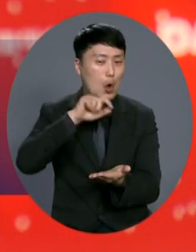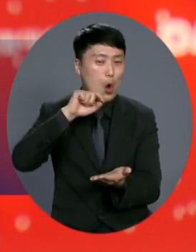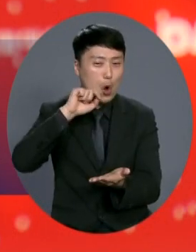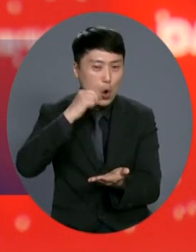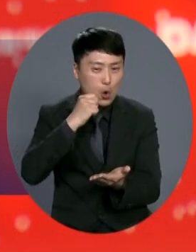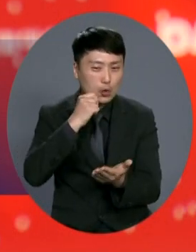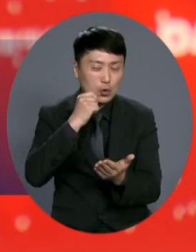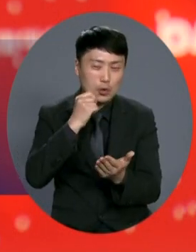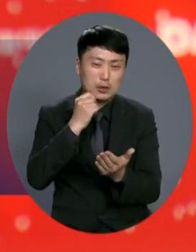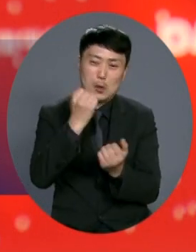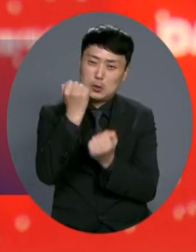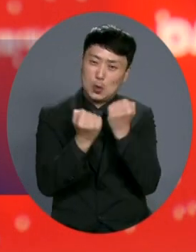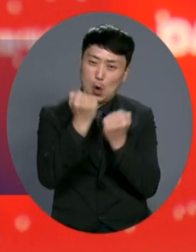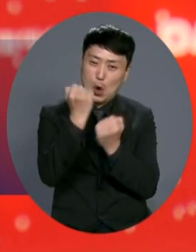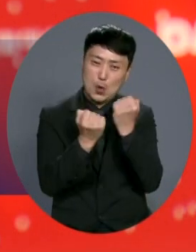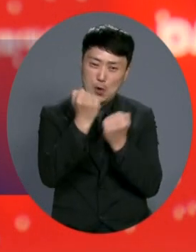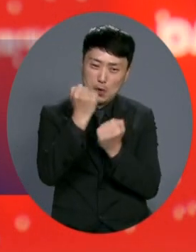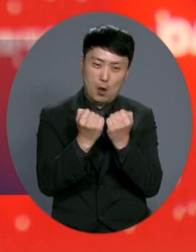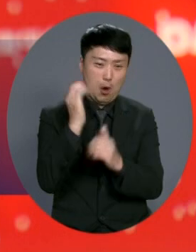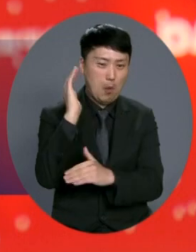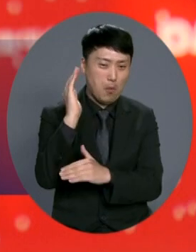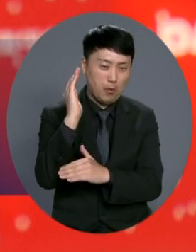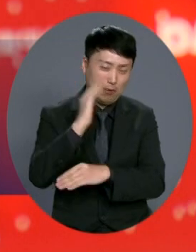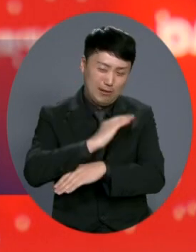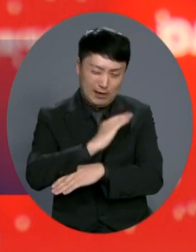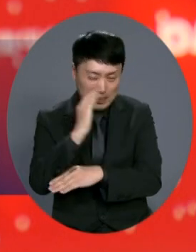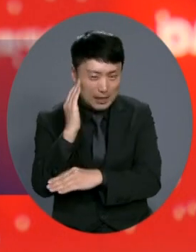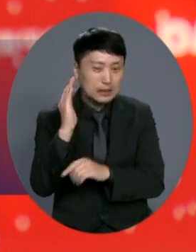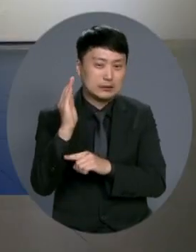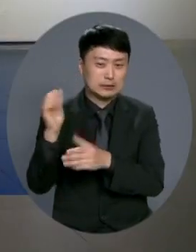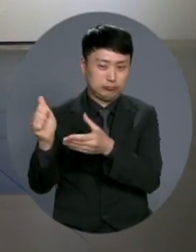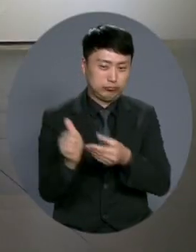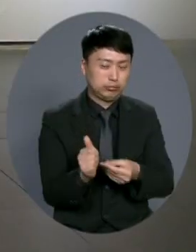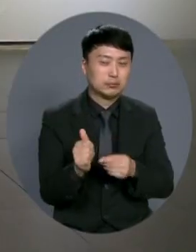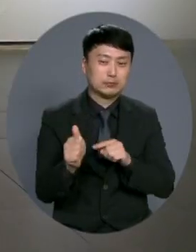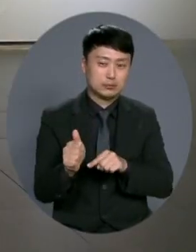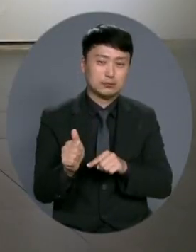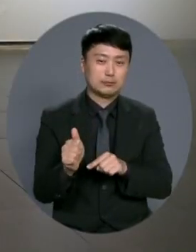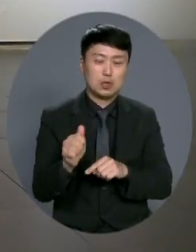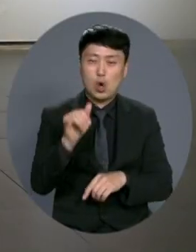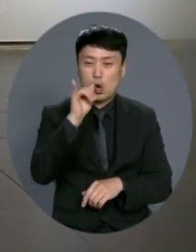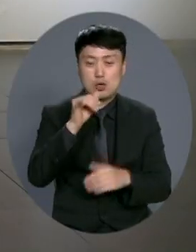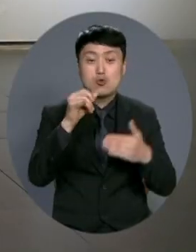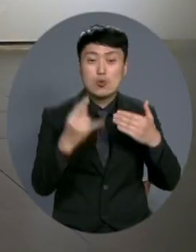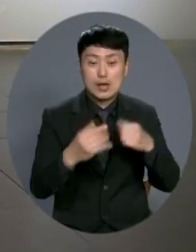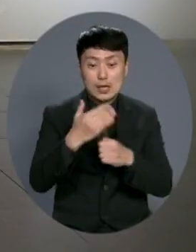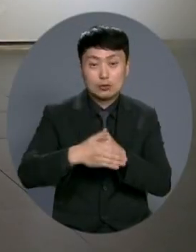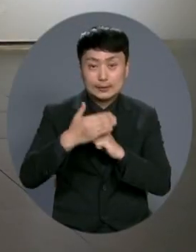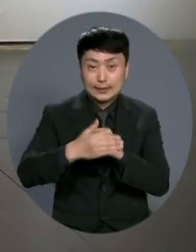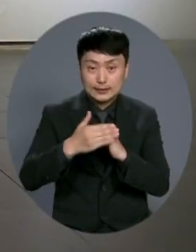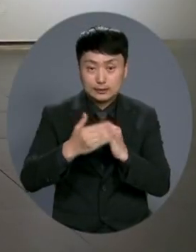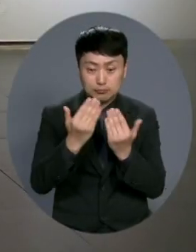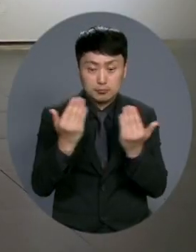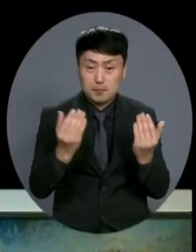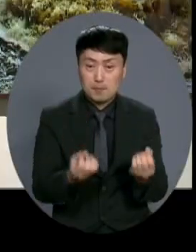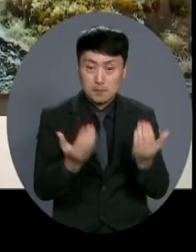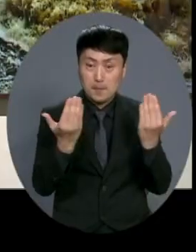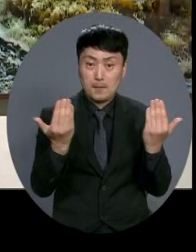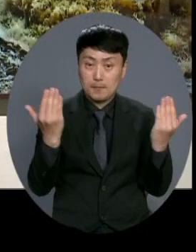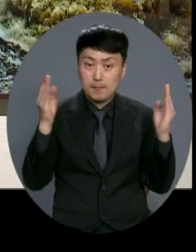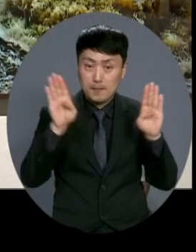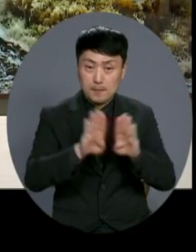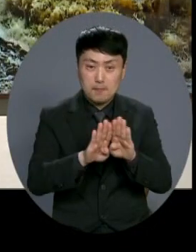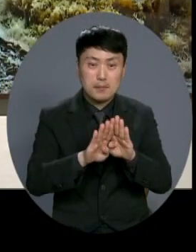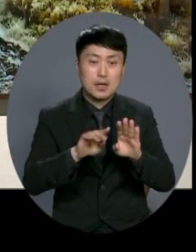설명해 주실 수 있는 연사분들을 굉장히 고심해서 골랐습니다. 제9회 대구 사진 비엔날레 폐막일은 다음